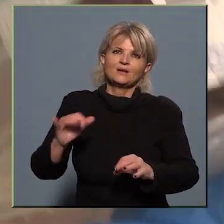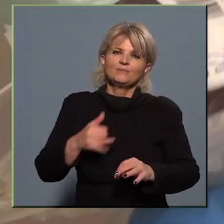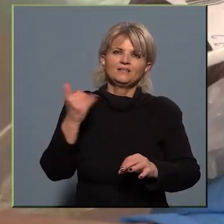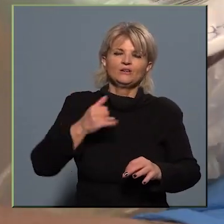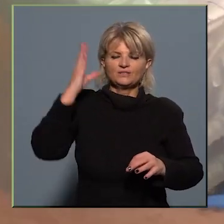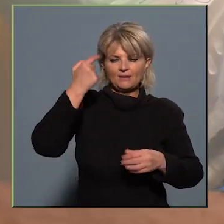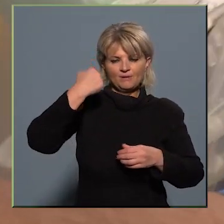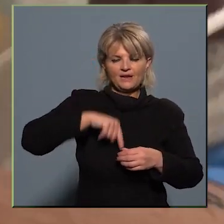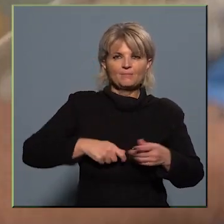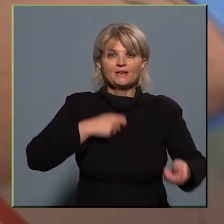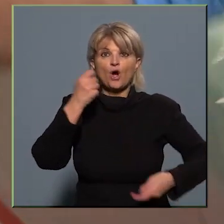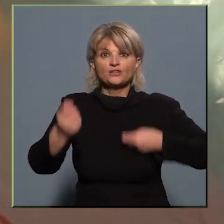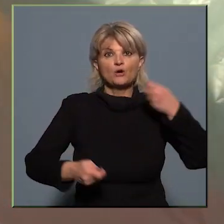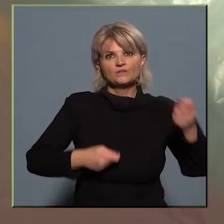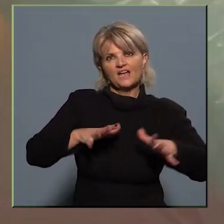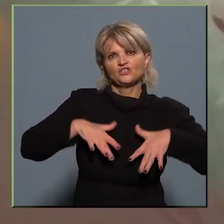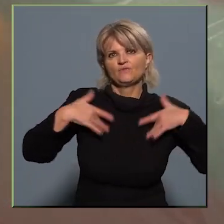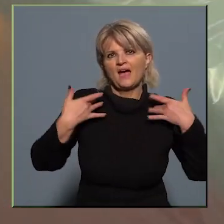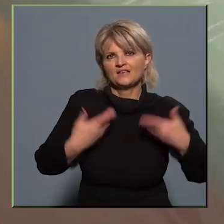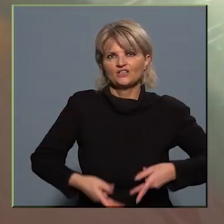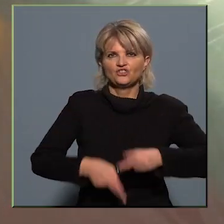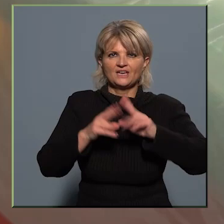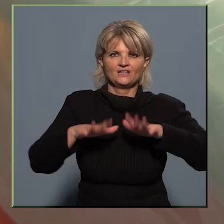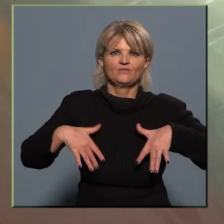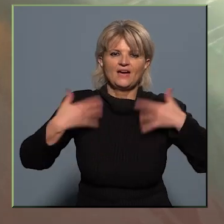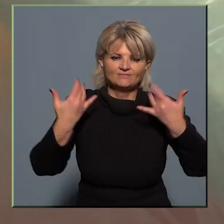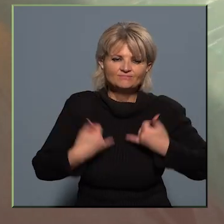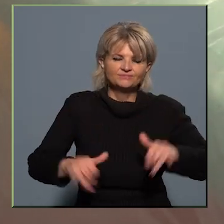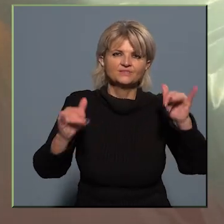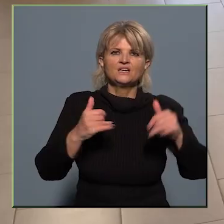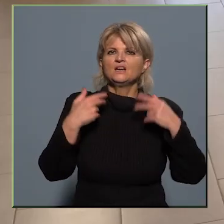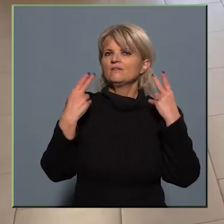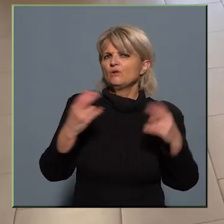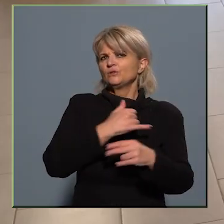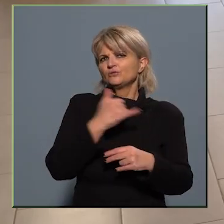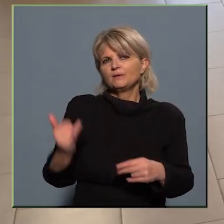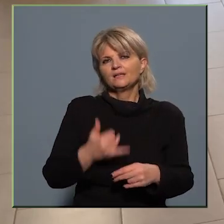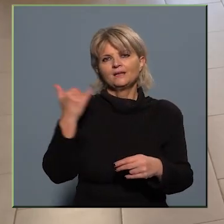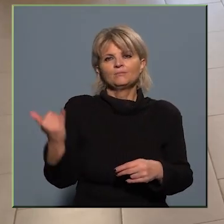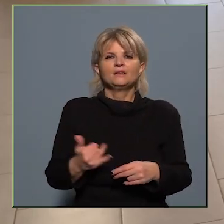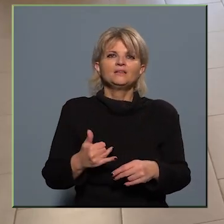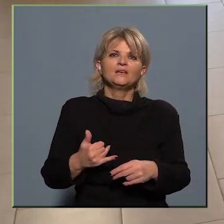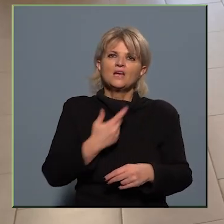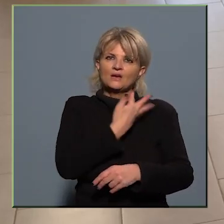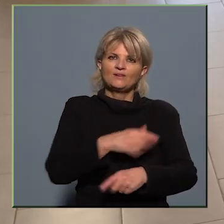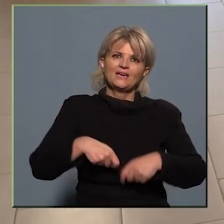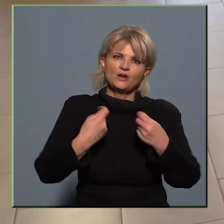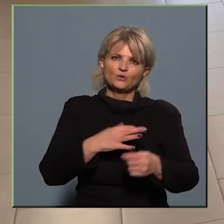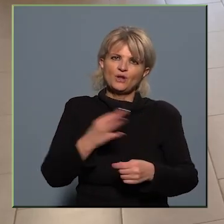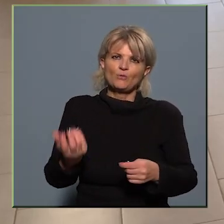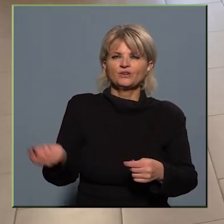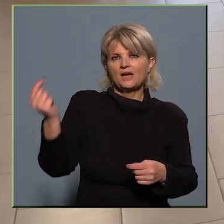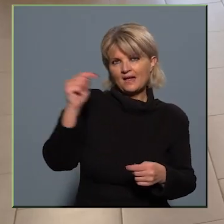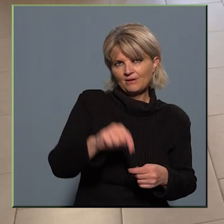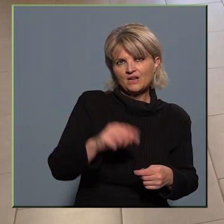egy adakozási, segítési vágyat. Fontos, hogy az év minden időszakában igyekezzünk ellátogatni véradó napokra, hiszen